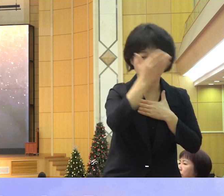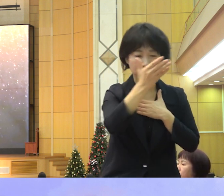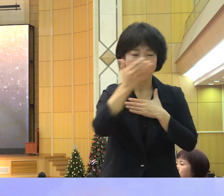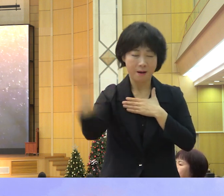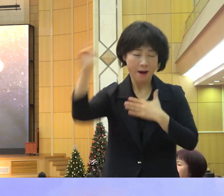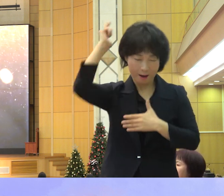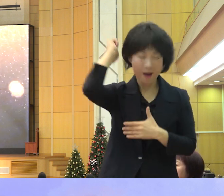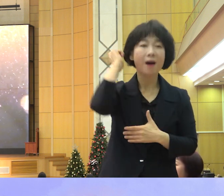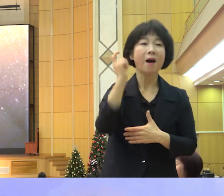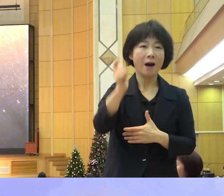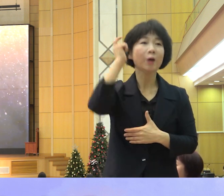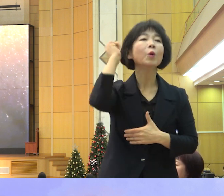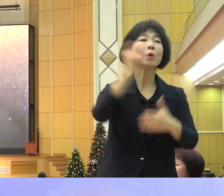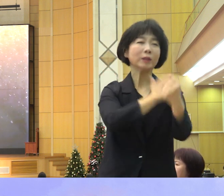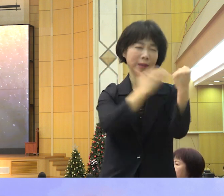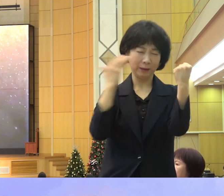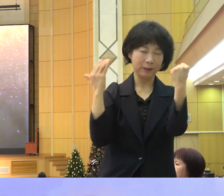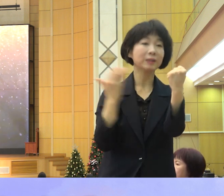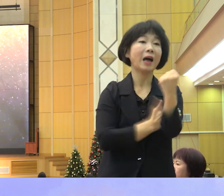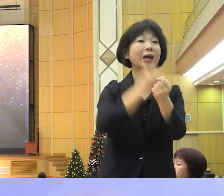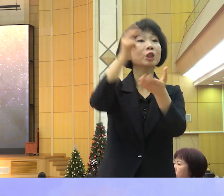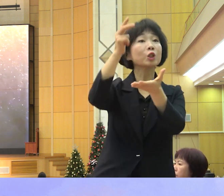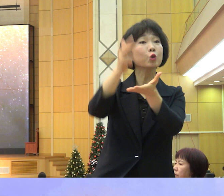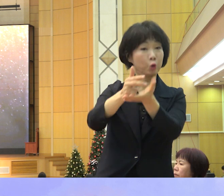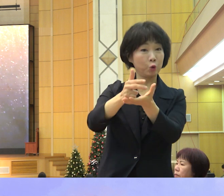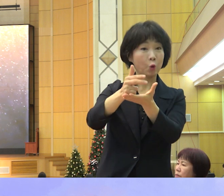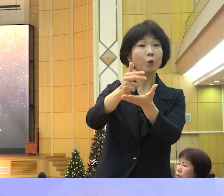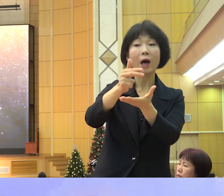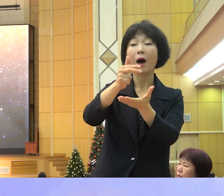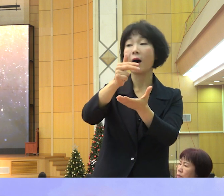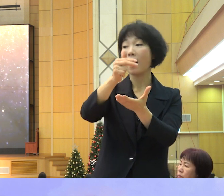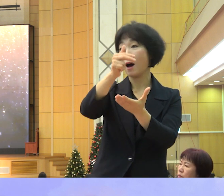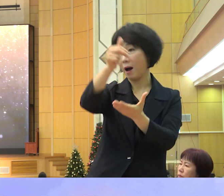왕이시여 강하고 능하신